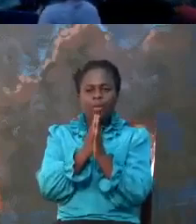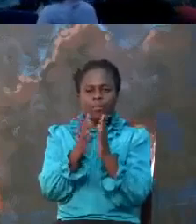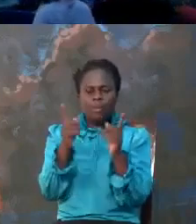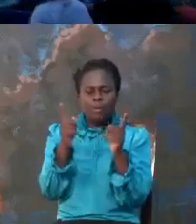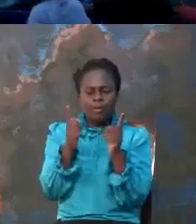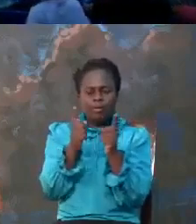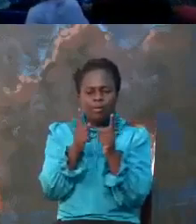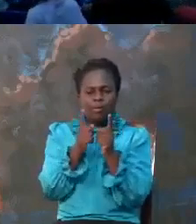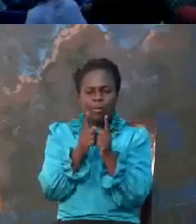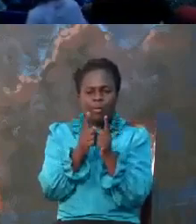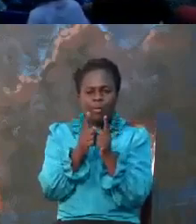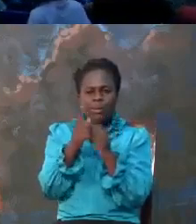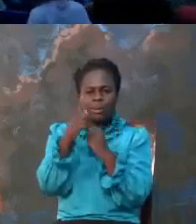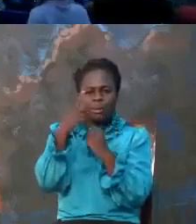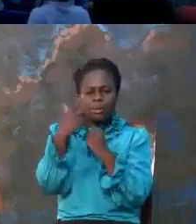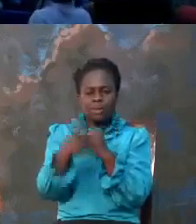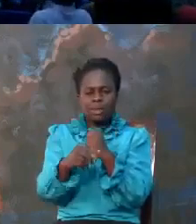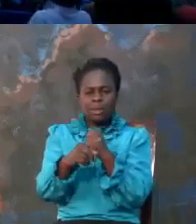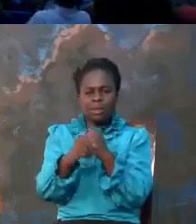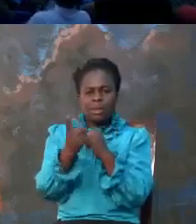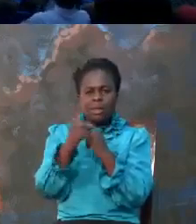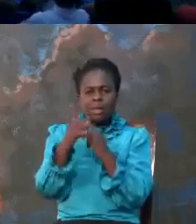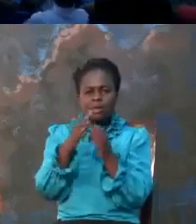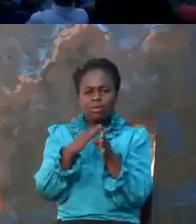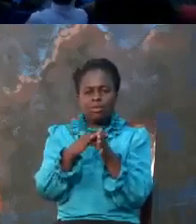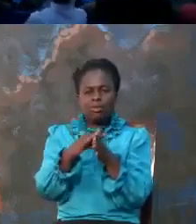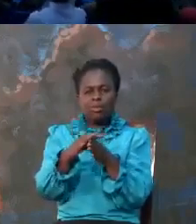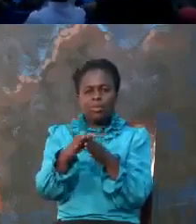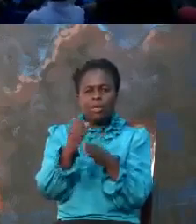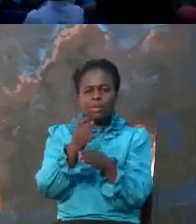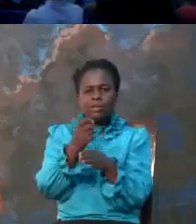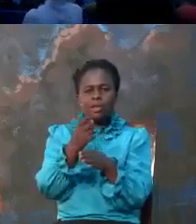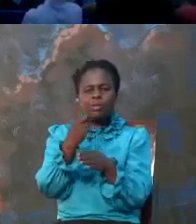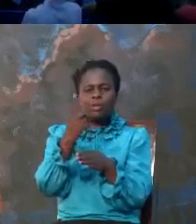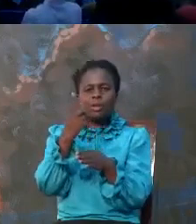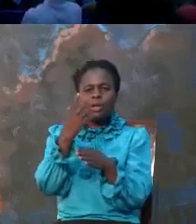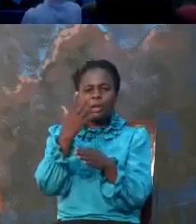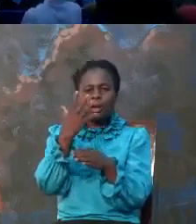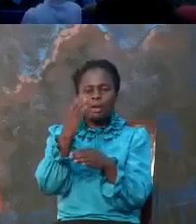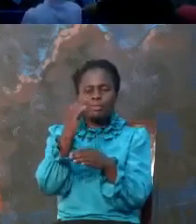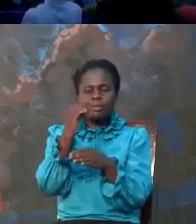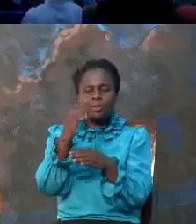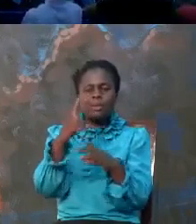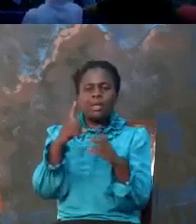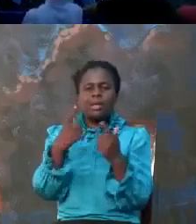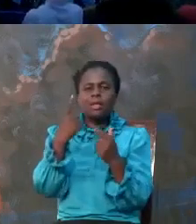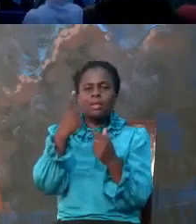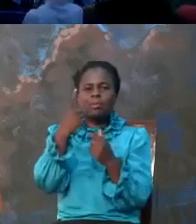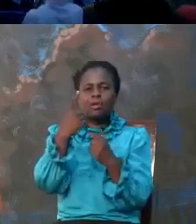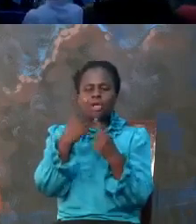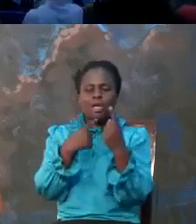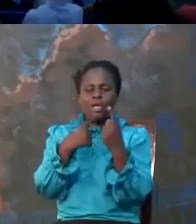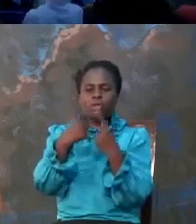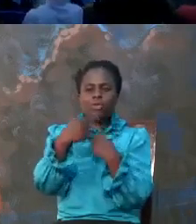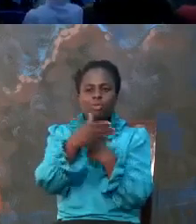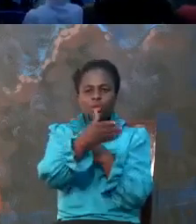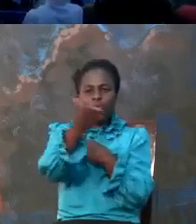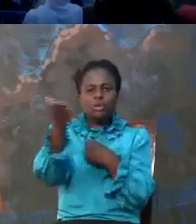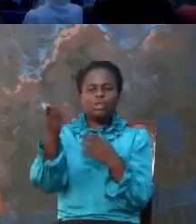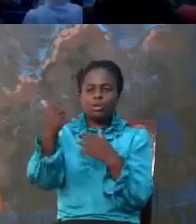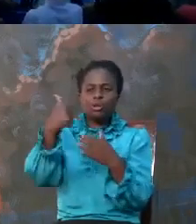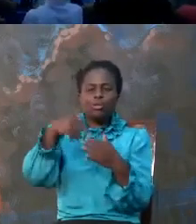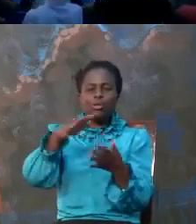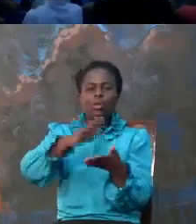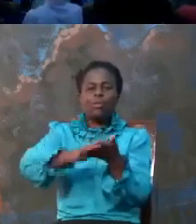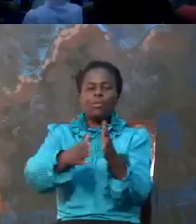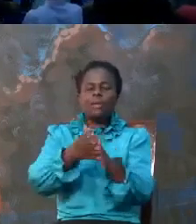kabisa sana, yasiyoenda zaidi ya sekunde 50, lakini moja atazungumza kwa sisi tuliokuja kwa ajili ya